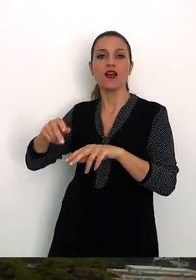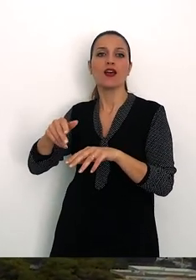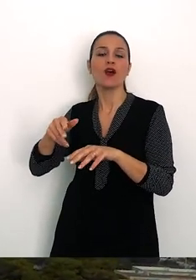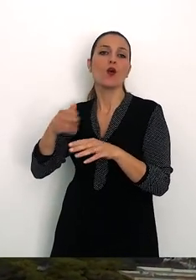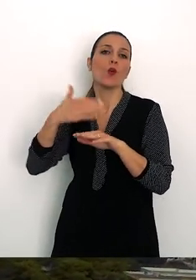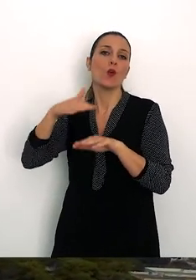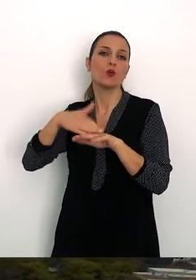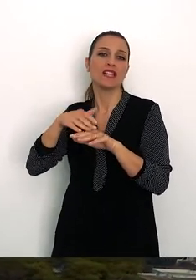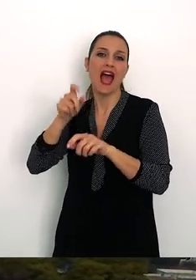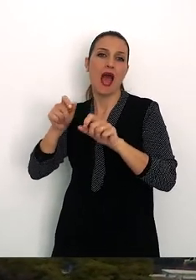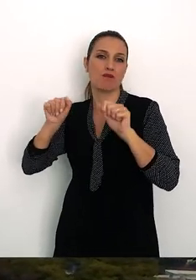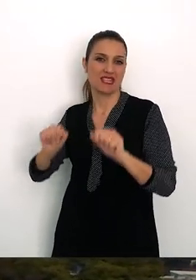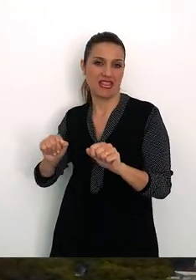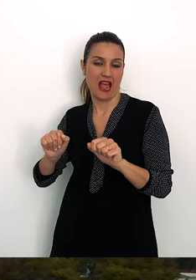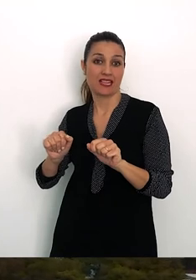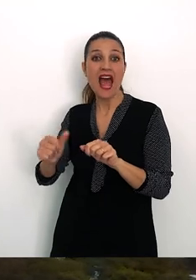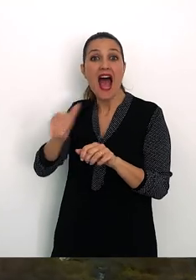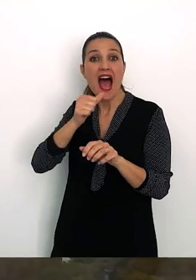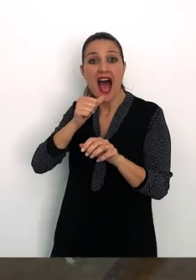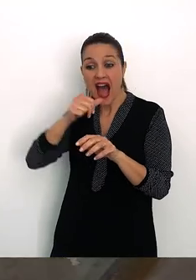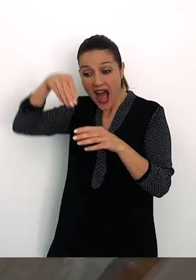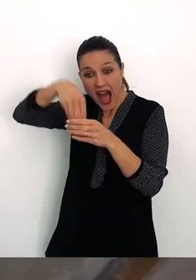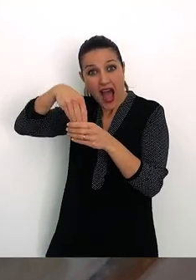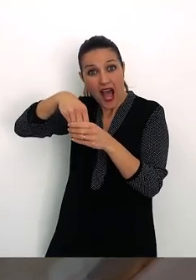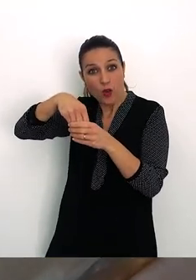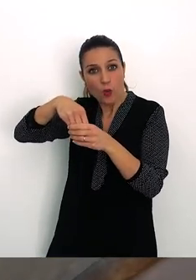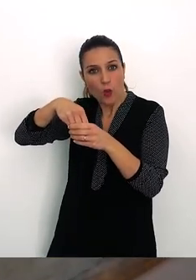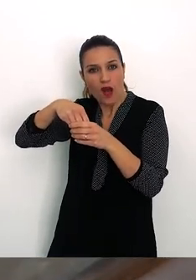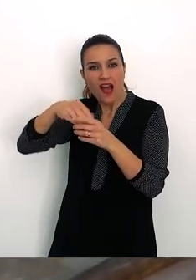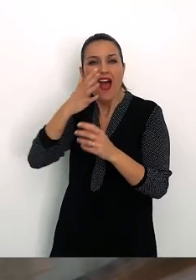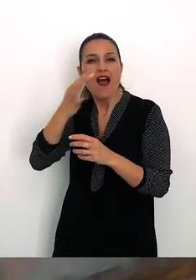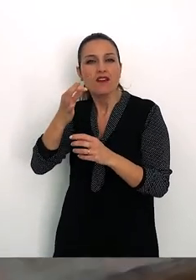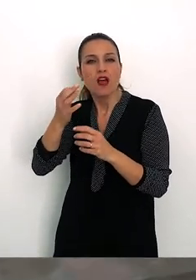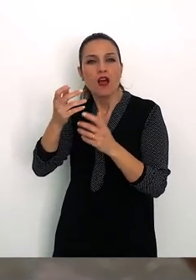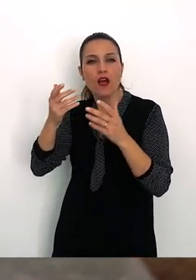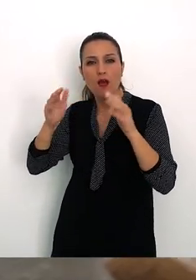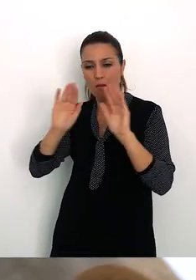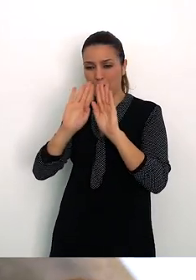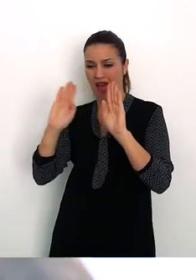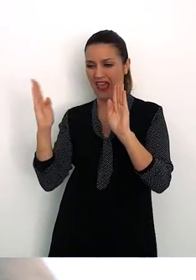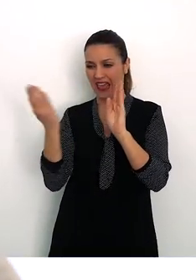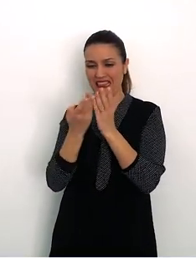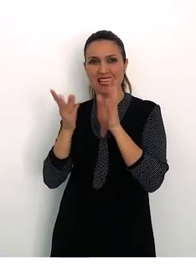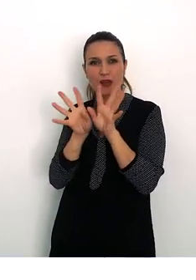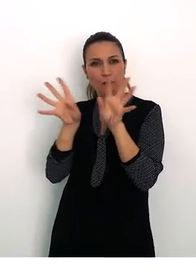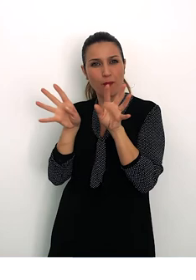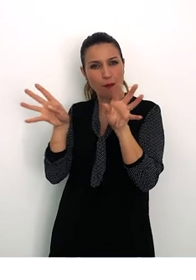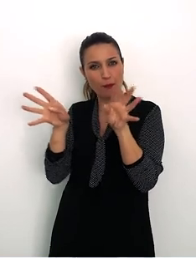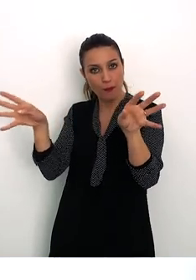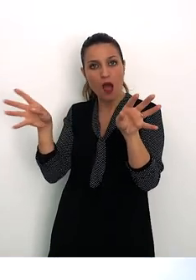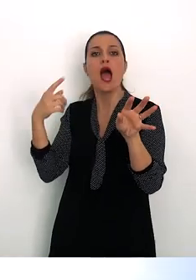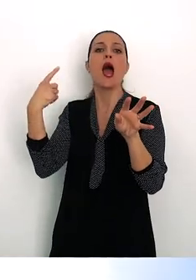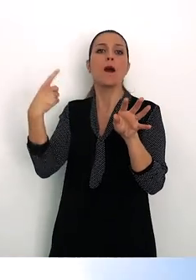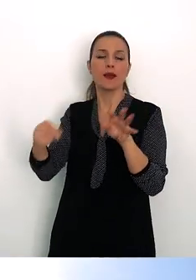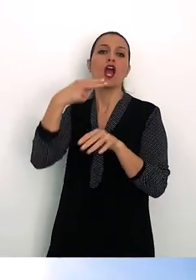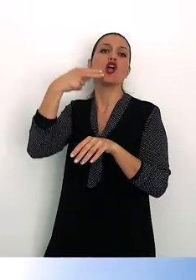In seguito alla traspirazione dell'acqua inglobata al suo interno, la torre sembrò sudare dalle pareti esterne, da qui il termine